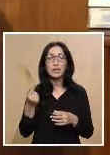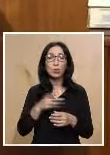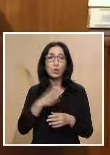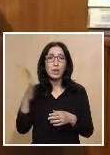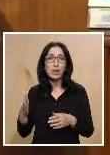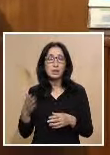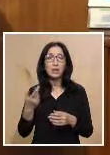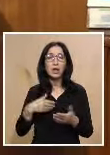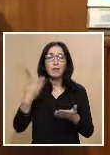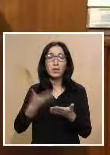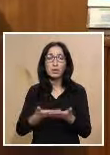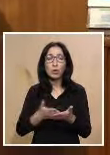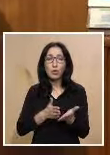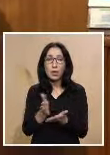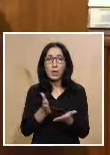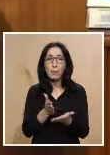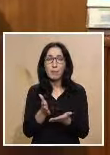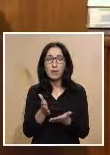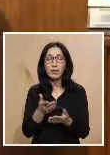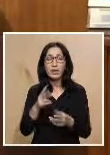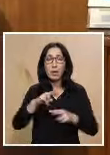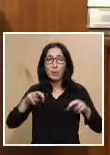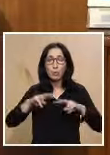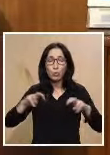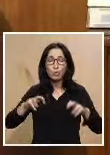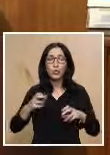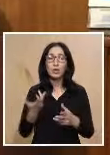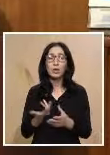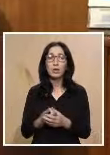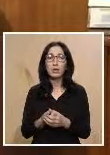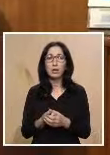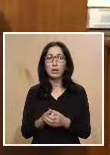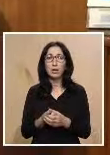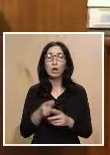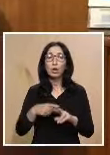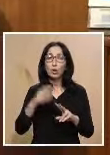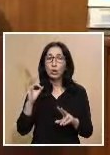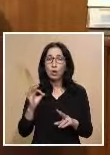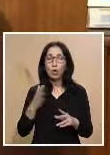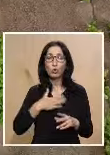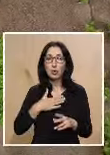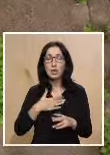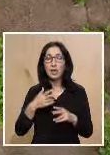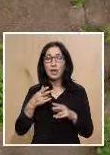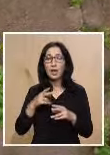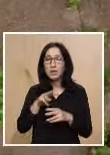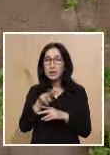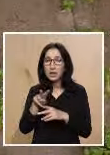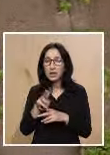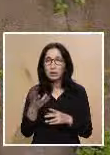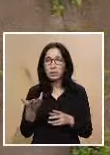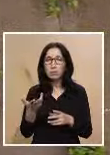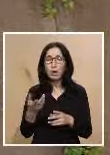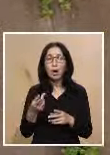от една страна възложени направления за проучване от Селскостопанска академия, но ние следим